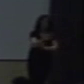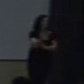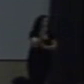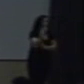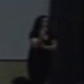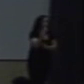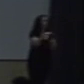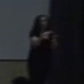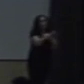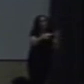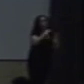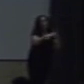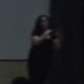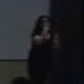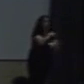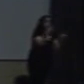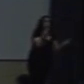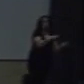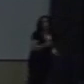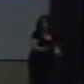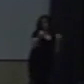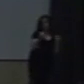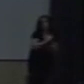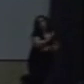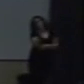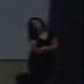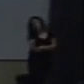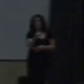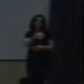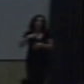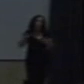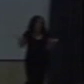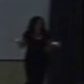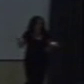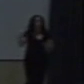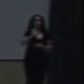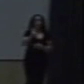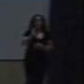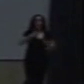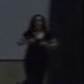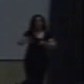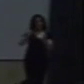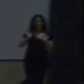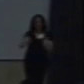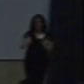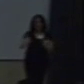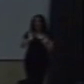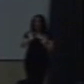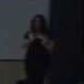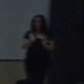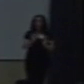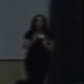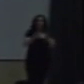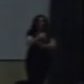una informació que en teoria ha de tenir molt de rigor, n'han de tenir tots, i veracitat també, però a més té la missió de servei públic, la